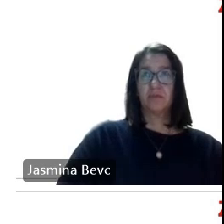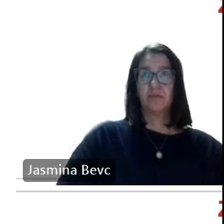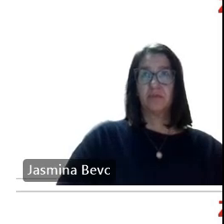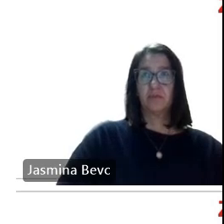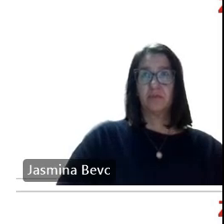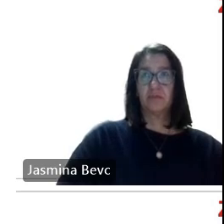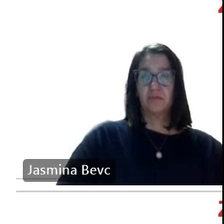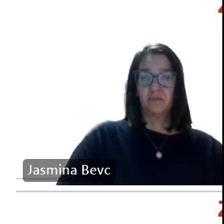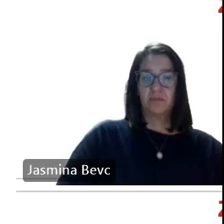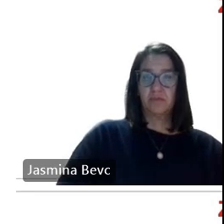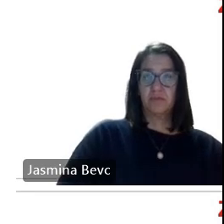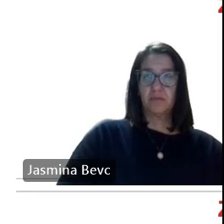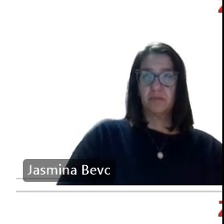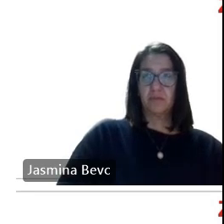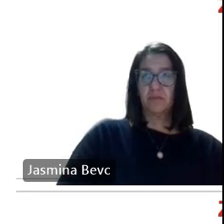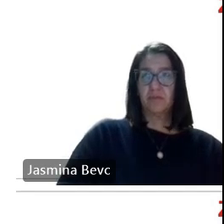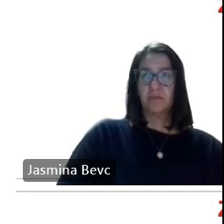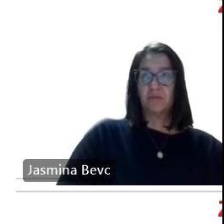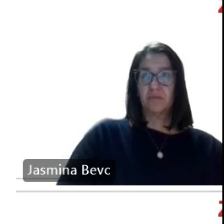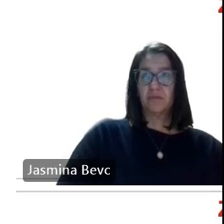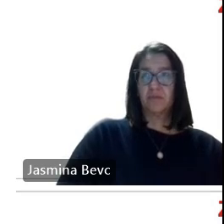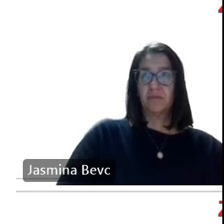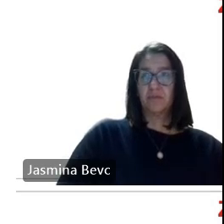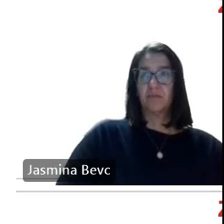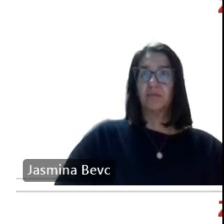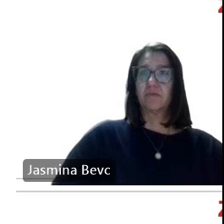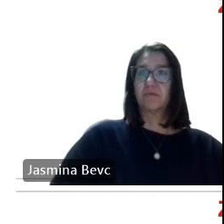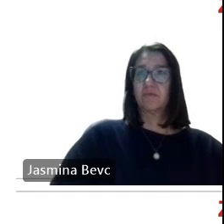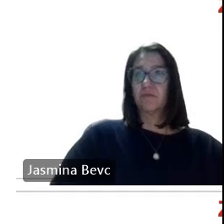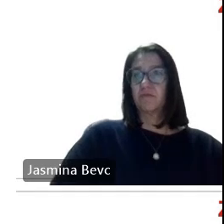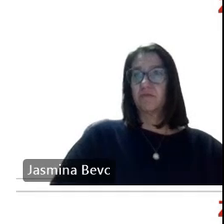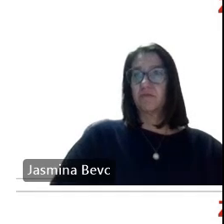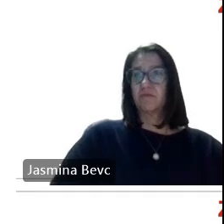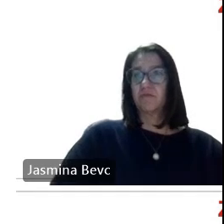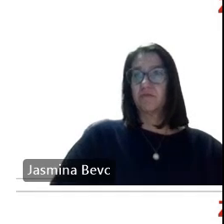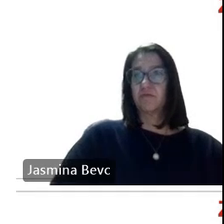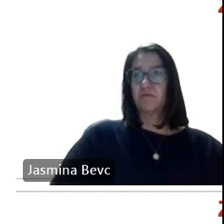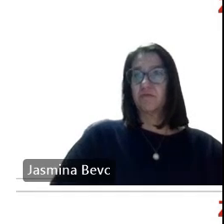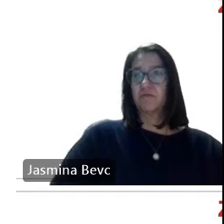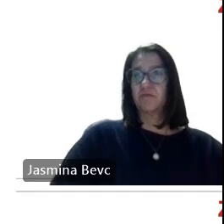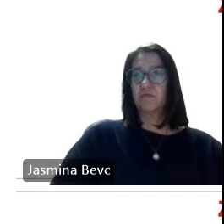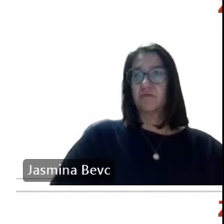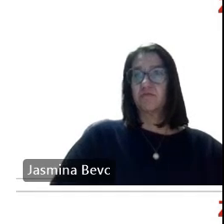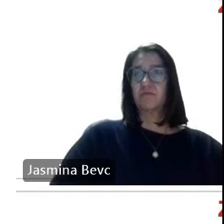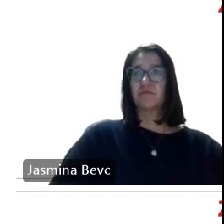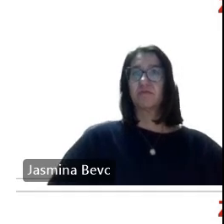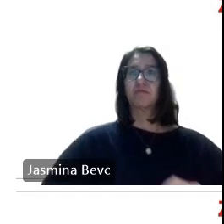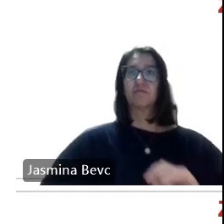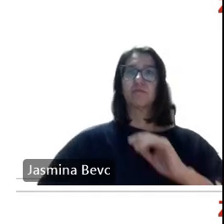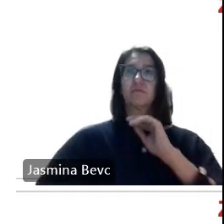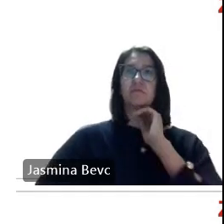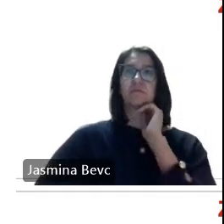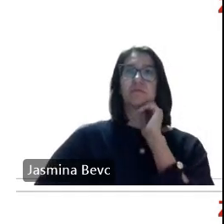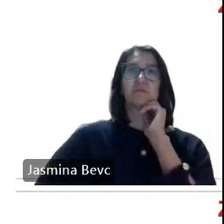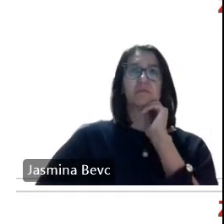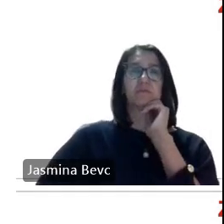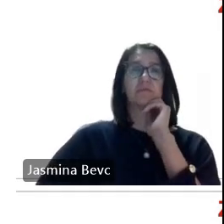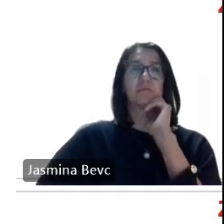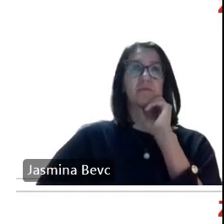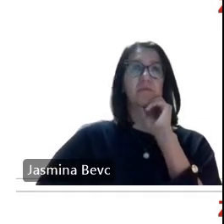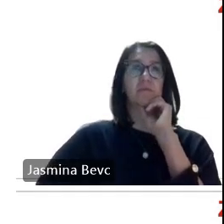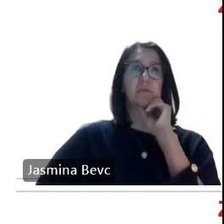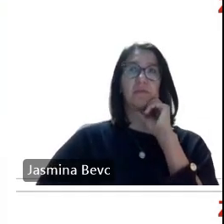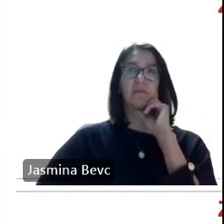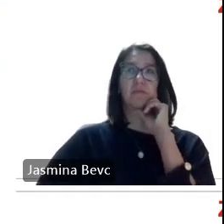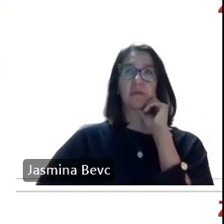ki niso člani Zveze potrošnikov Slovenije, predvsem pa je prijava v skupinski nakup brezplačna